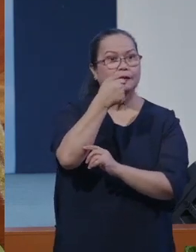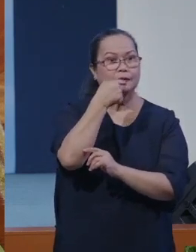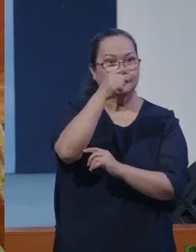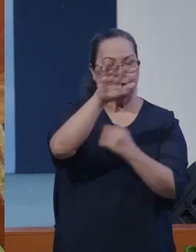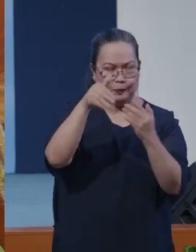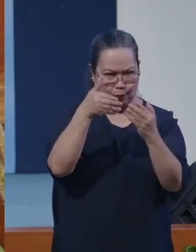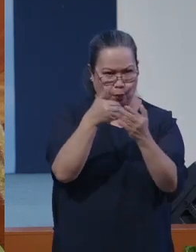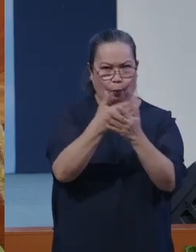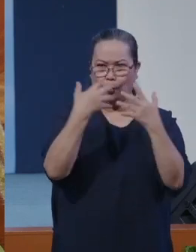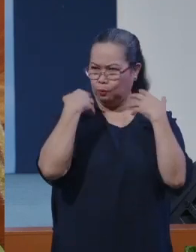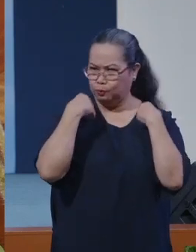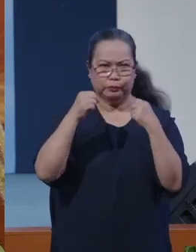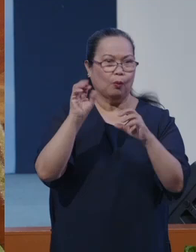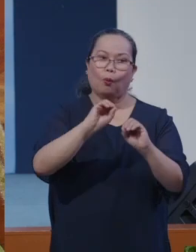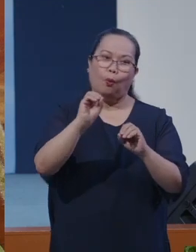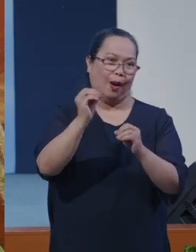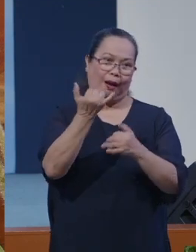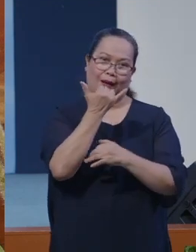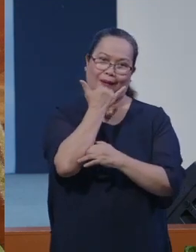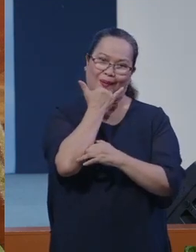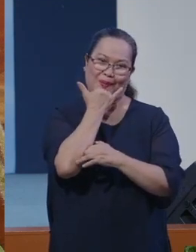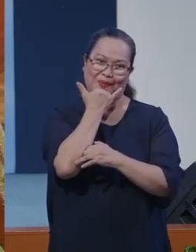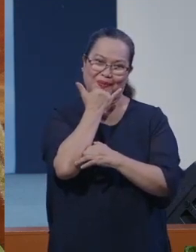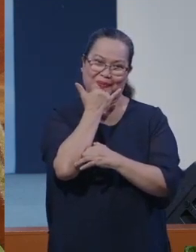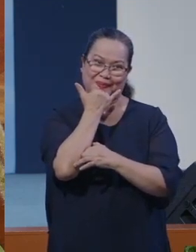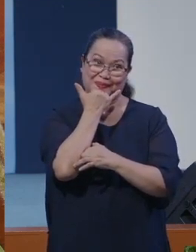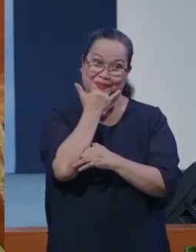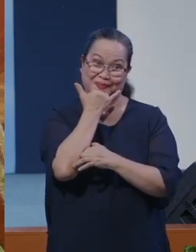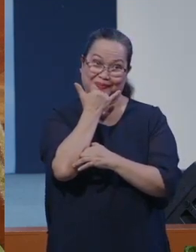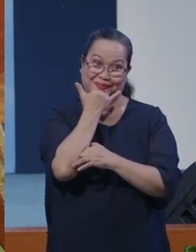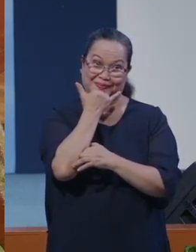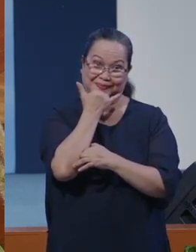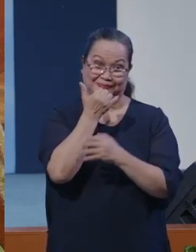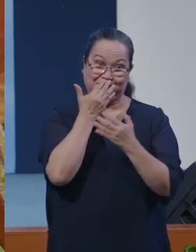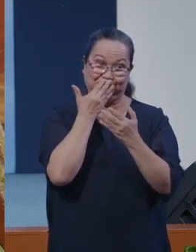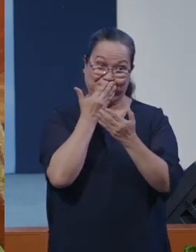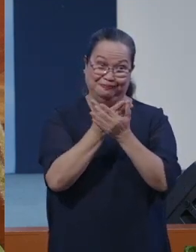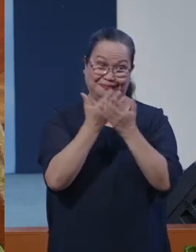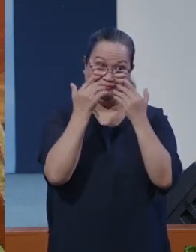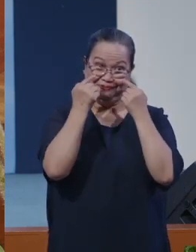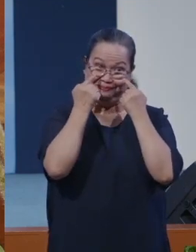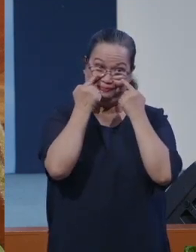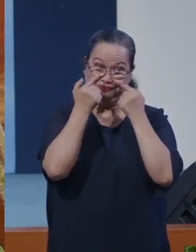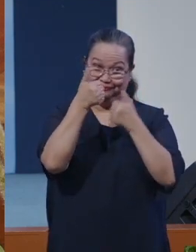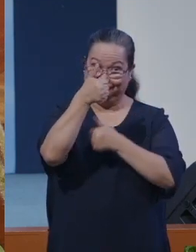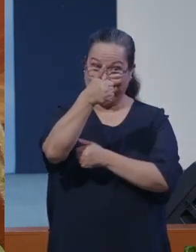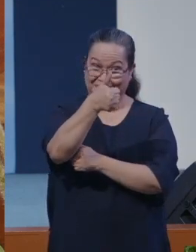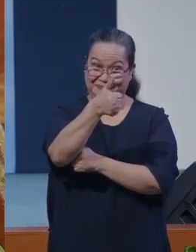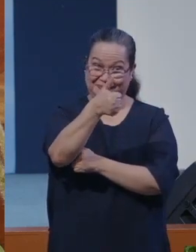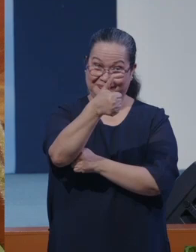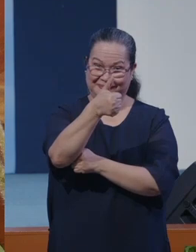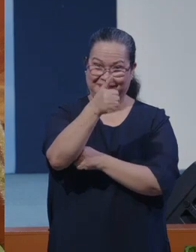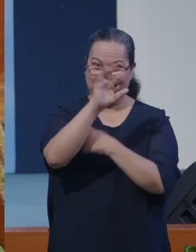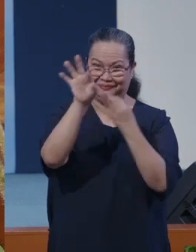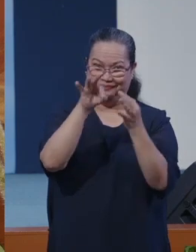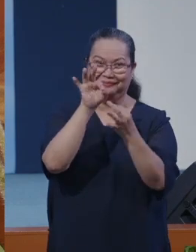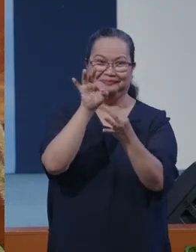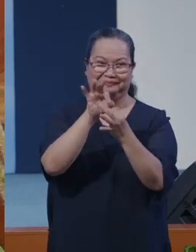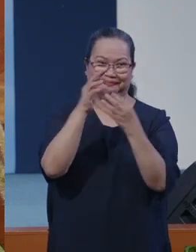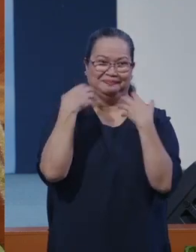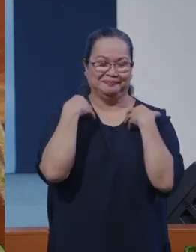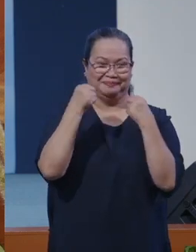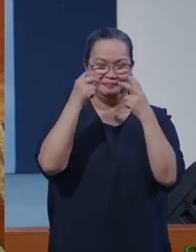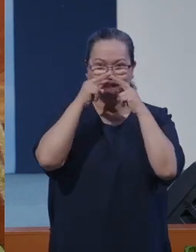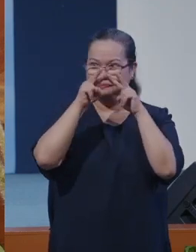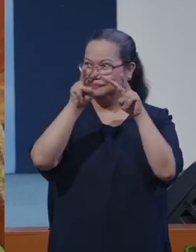whole, buo. So, kumbaga nga, sa mata, pag buo ang paningin mo, healthy ang